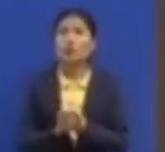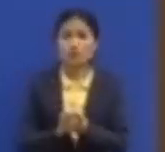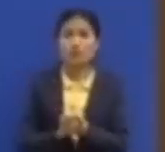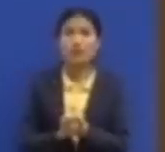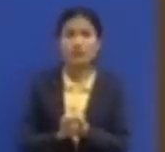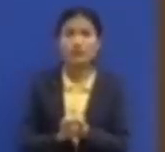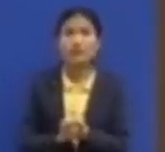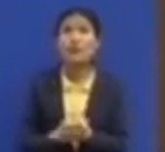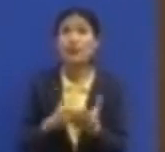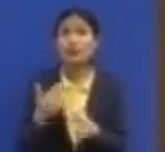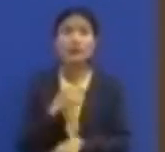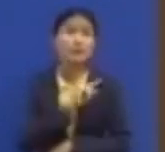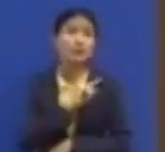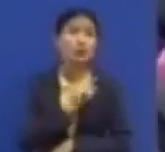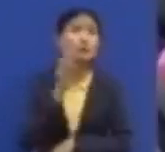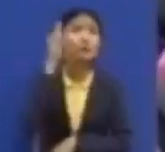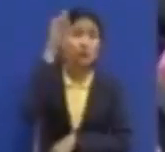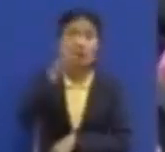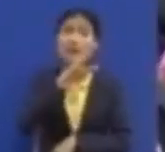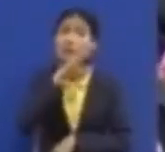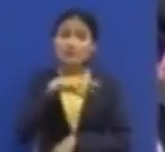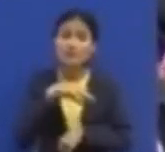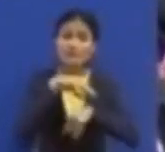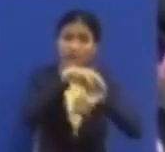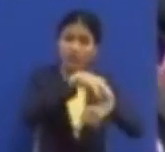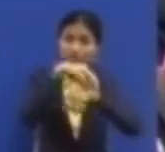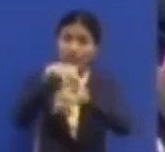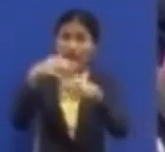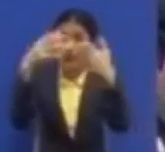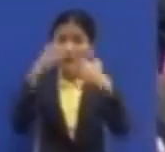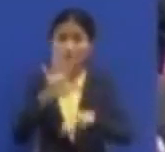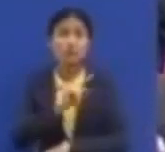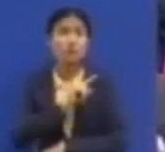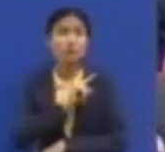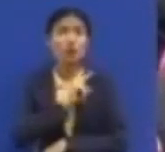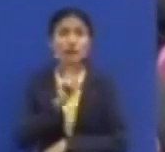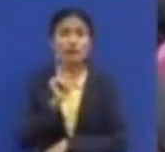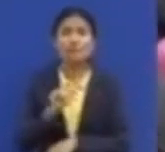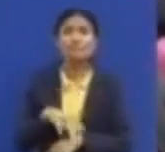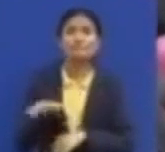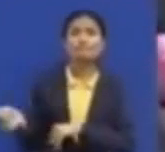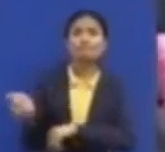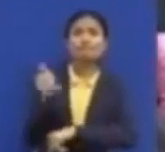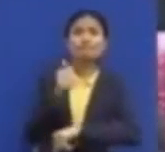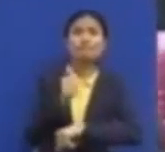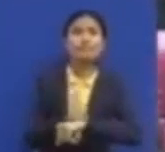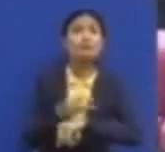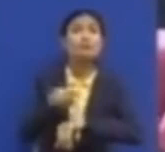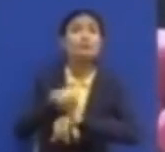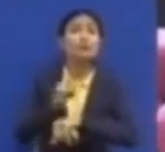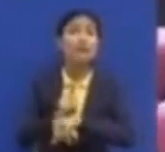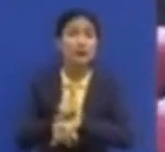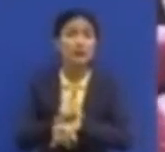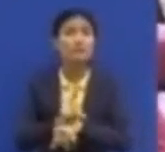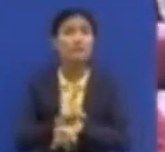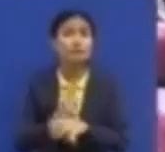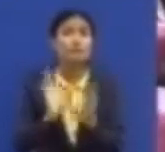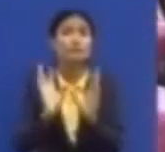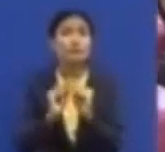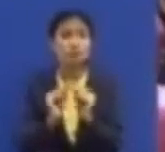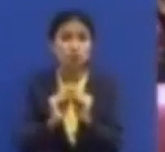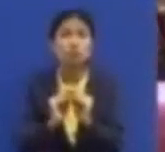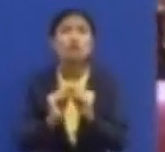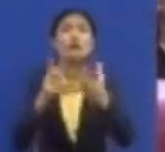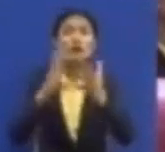ให้ดำรงตำแหน่งเรียบร้อยแล้วเนี่ยนะคะก็จะทำหน้าที่เป็นประธานของที่ประชุมสภากำกับดูแลการดำเนินกิจการของสภ